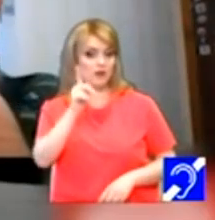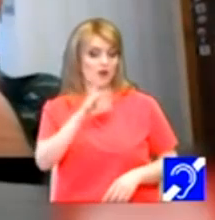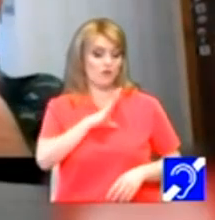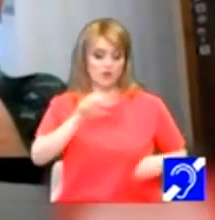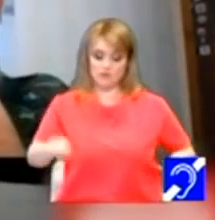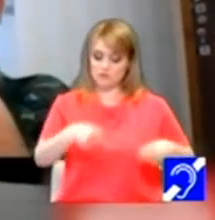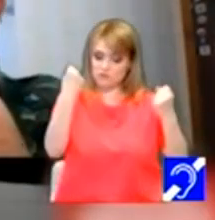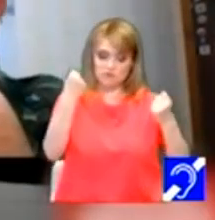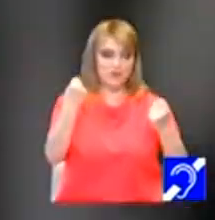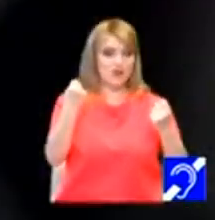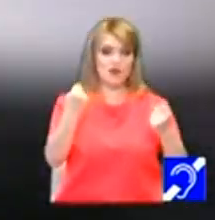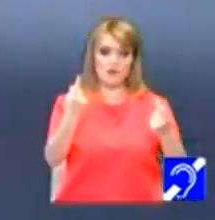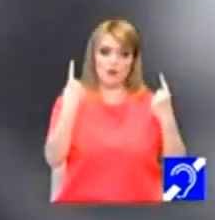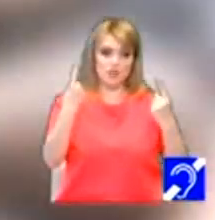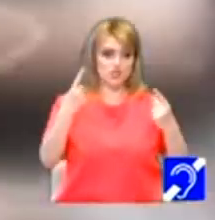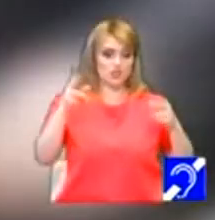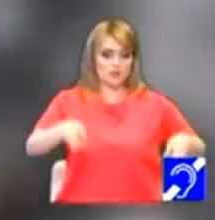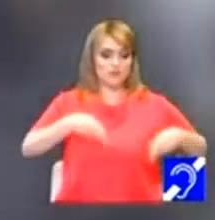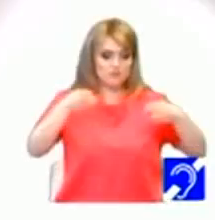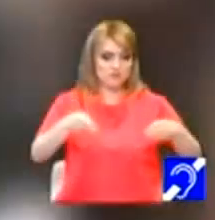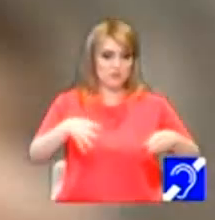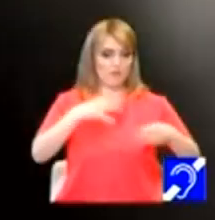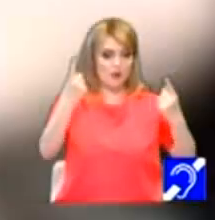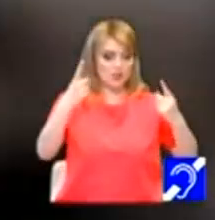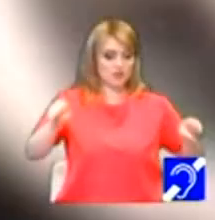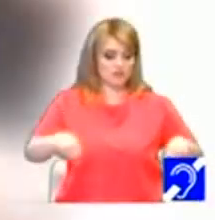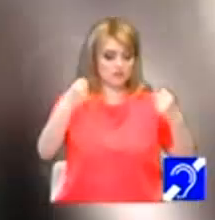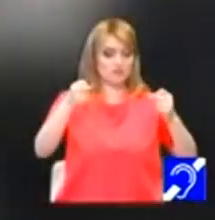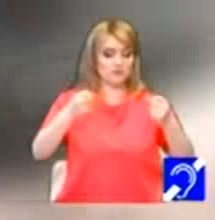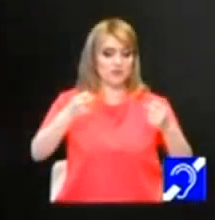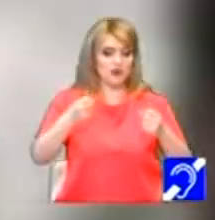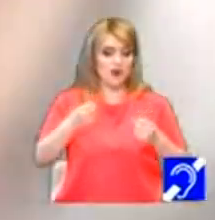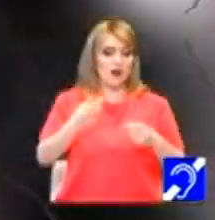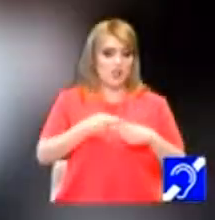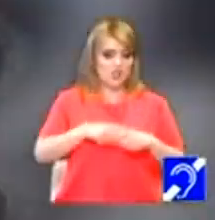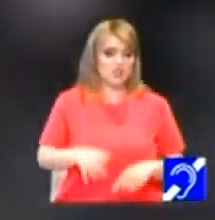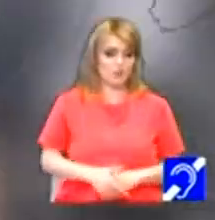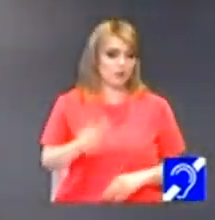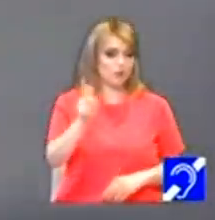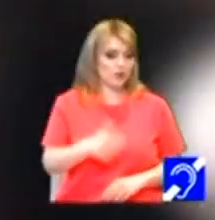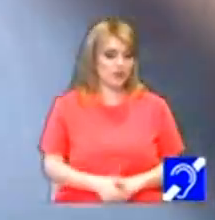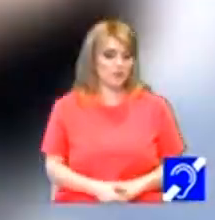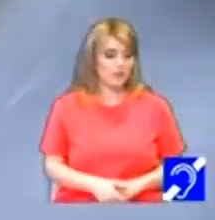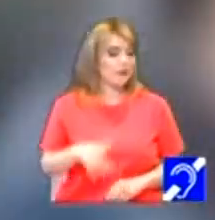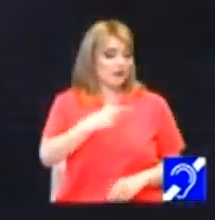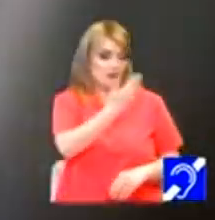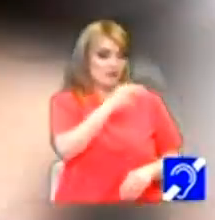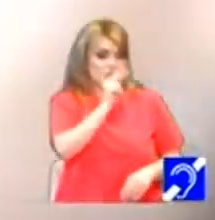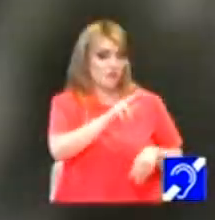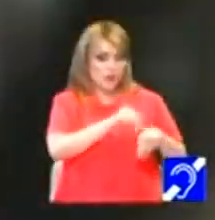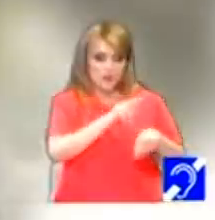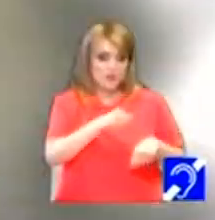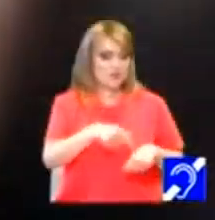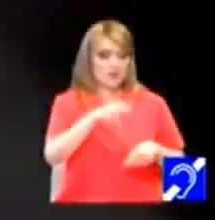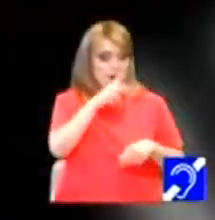comise infracțiunea de către polițiști. Într-o declarație emisă astăzi, Amnesty International Moldova condamnă aplicarea forței și folosirea gazelor lacrimogene de către